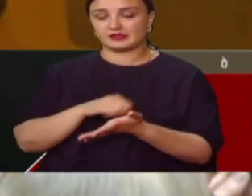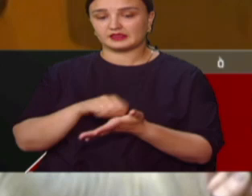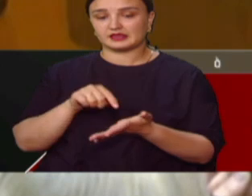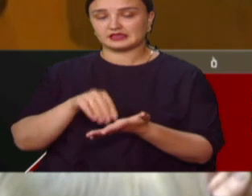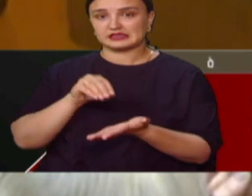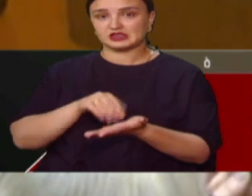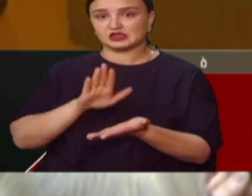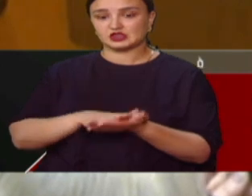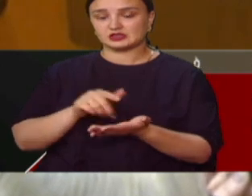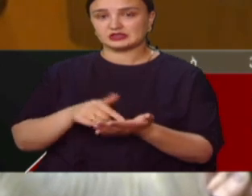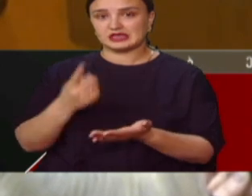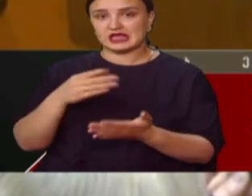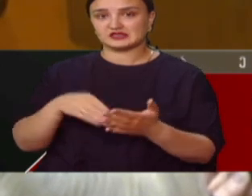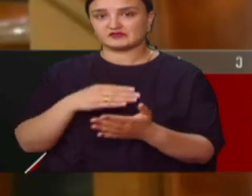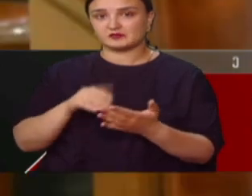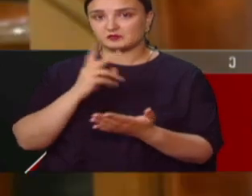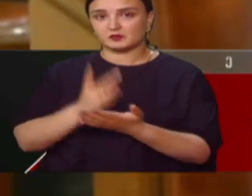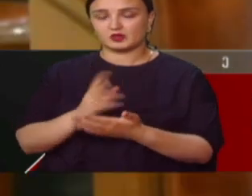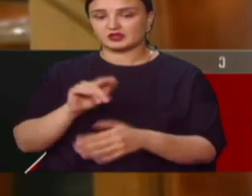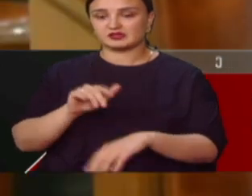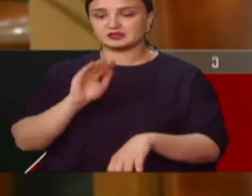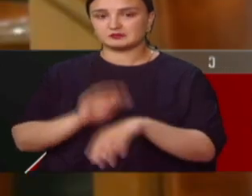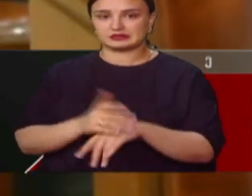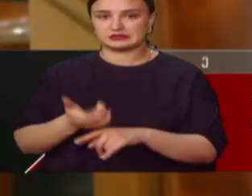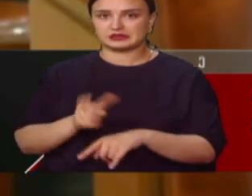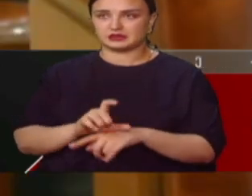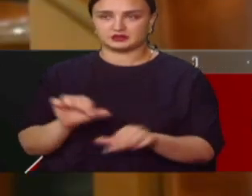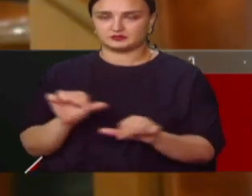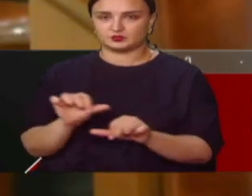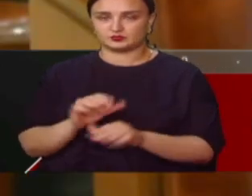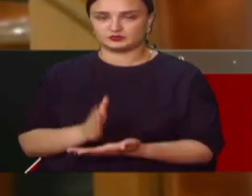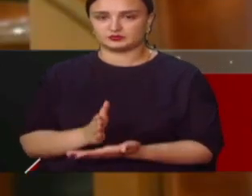ტექსტიდან ჩანაწერის გაწვევის მიუხედავად, თავად ეს ფაქტი ძალიან შემაშფოთებელია.